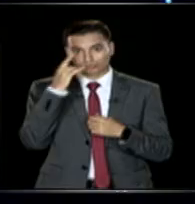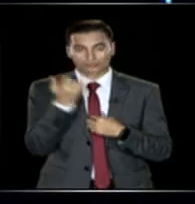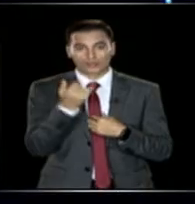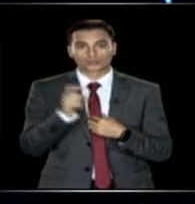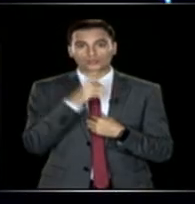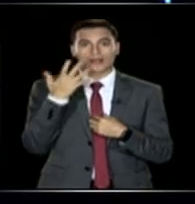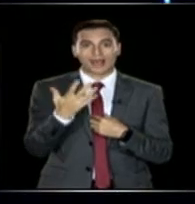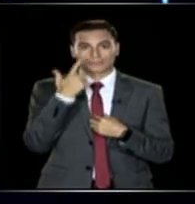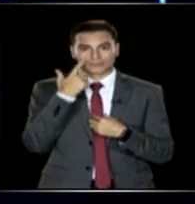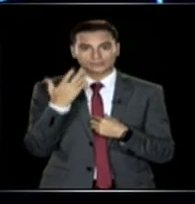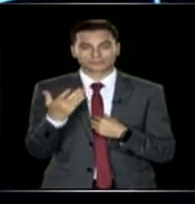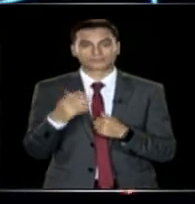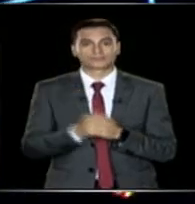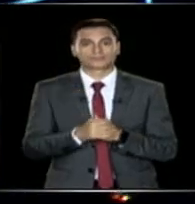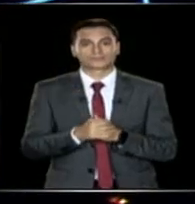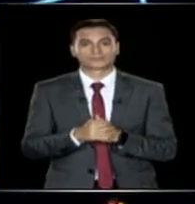خامس،